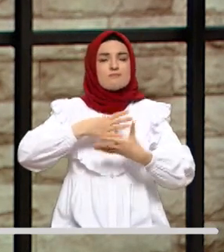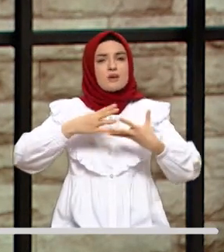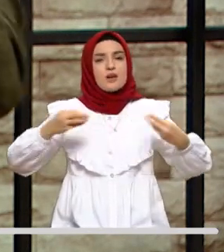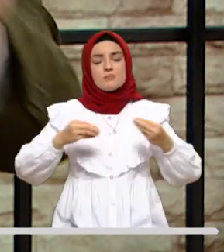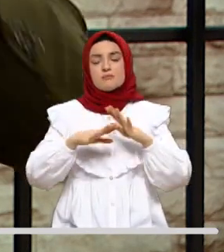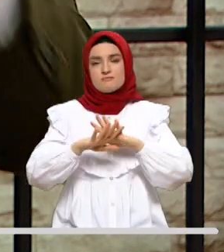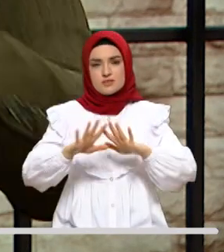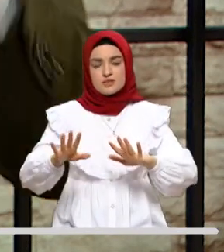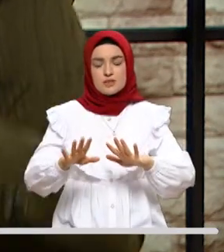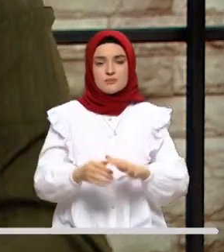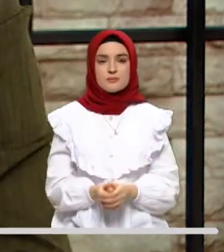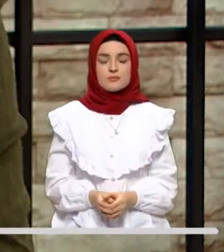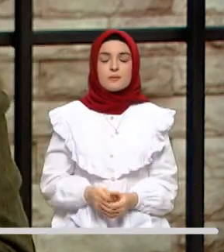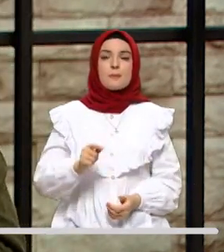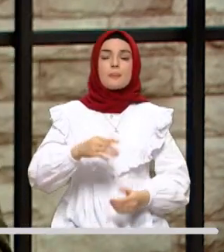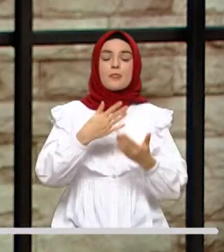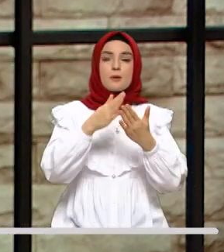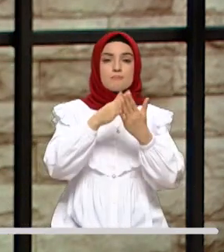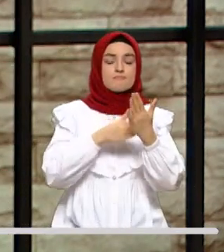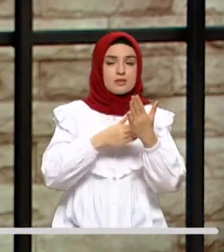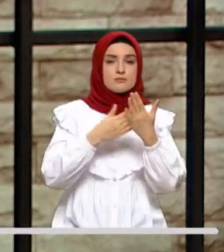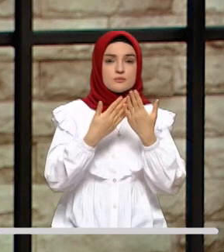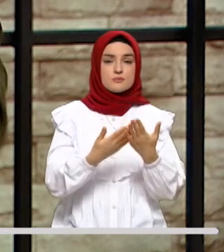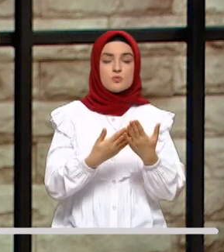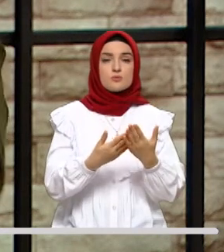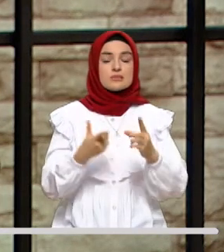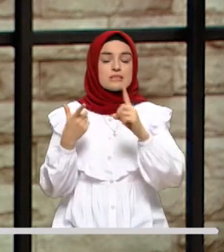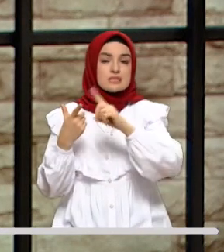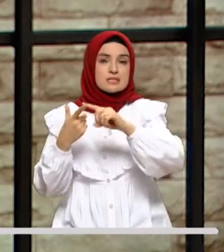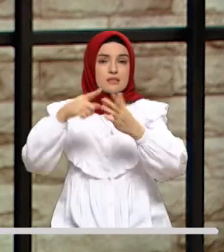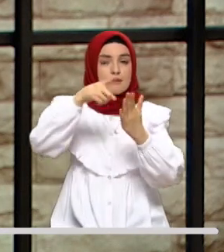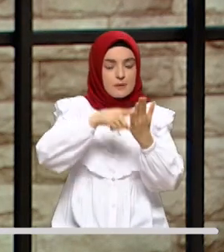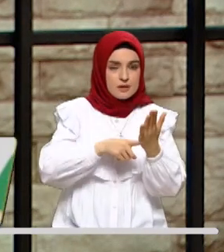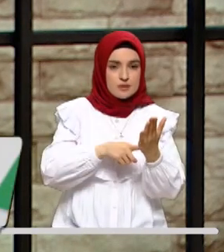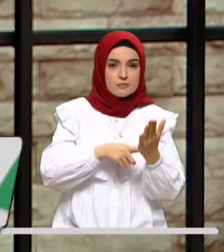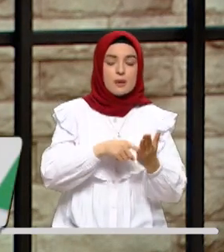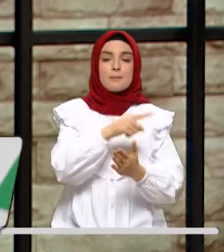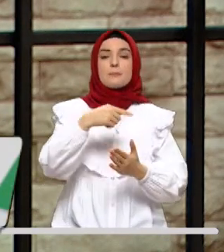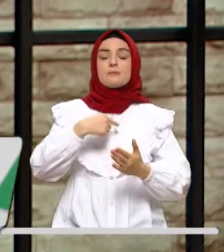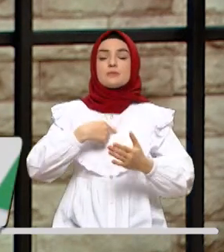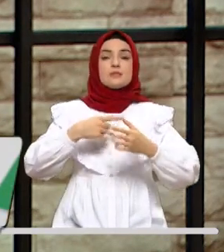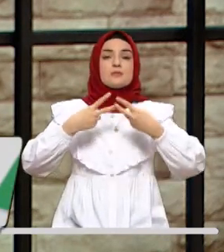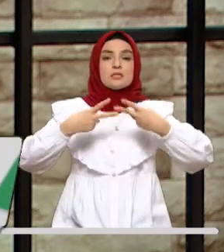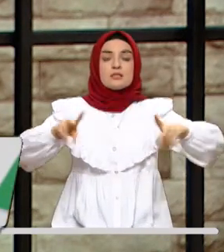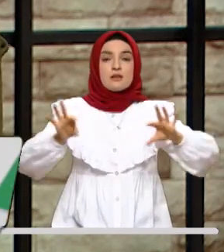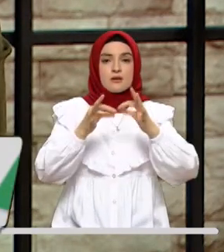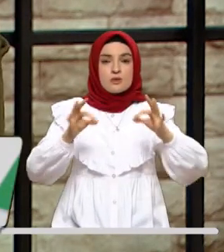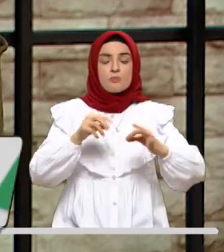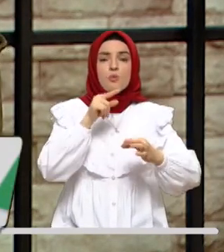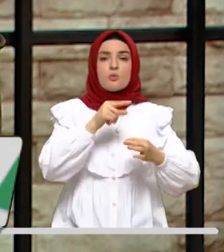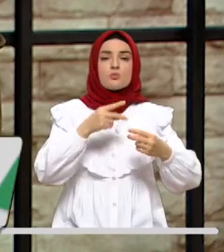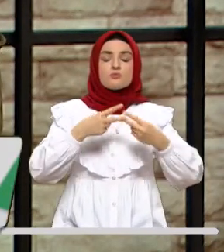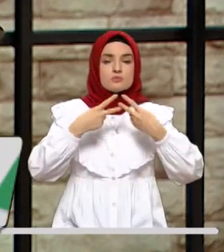hı. Onun için birinci metnimiz o. İkinci metnimiz sizin sorunuza cevaben bizim İstiklal Marşımız. O İstiklal